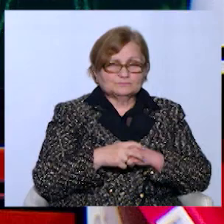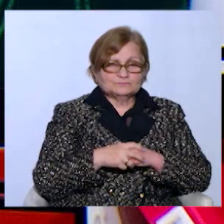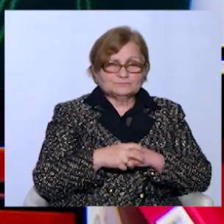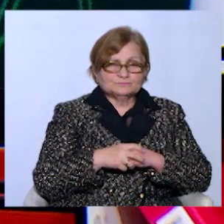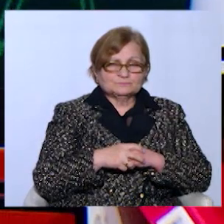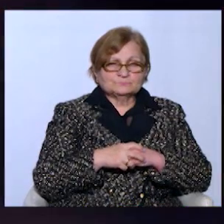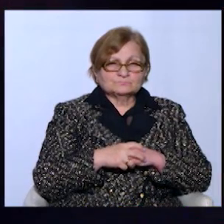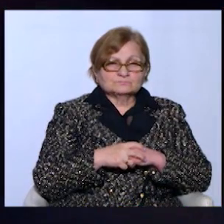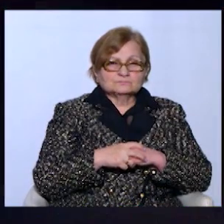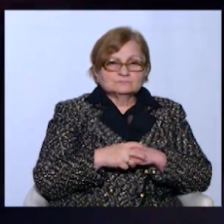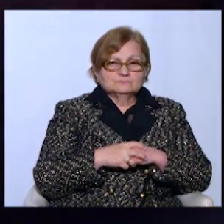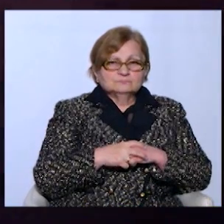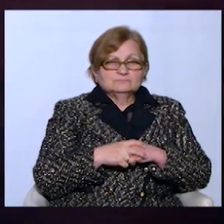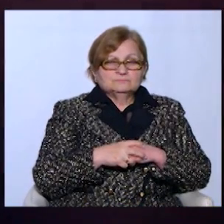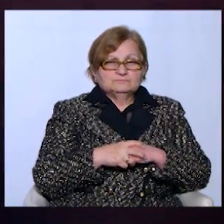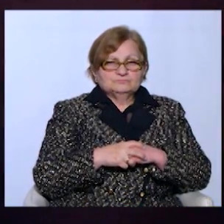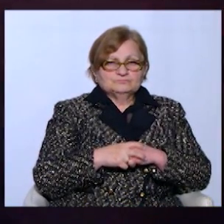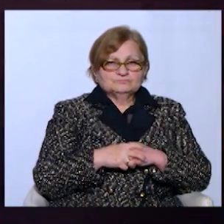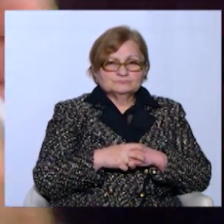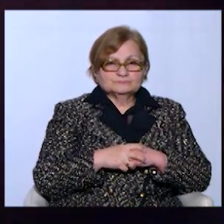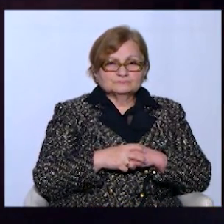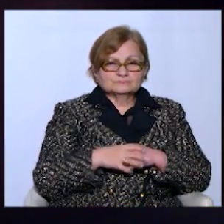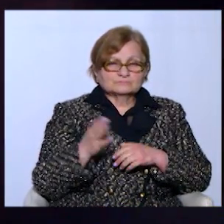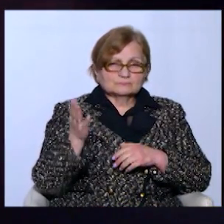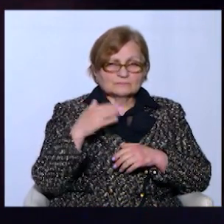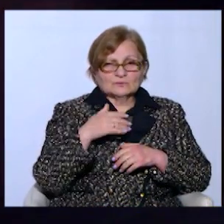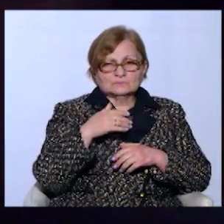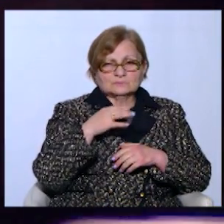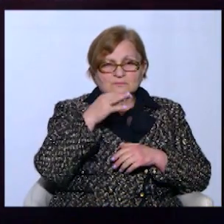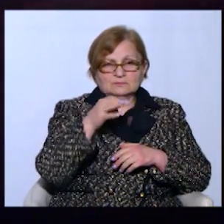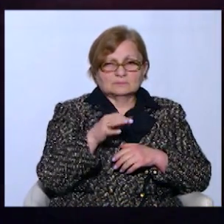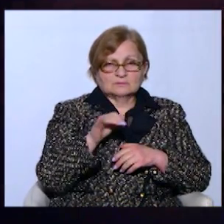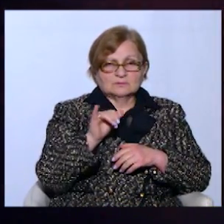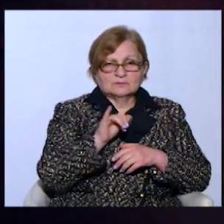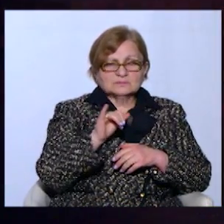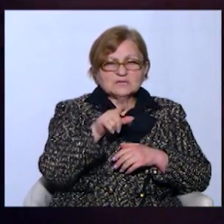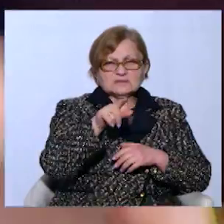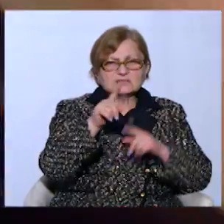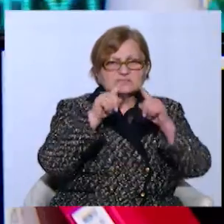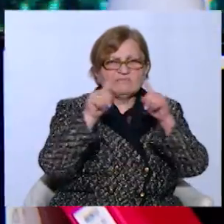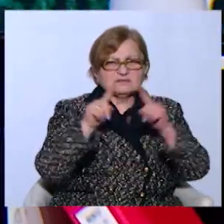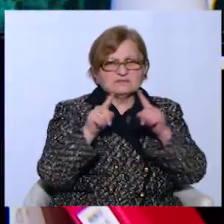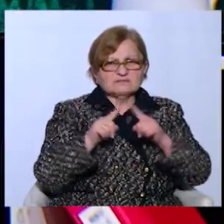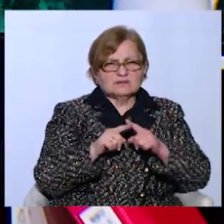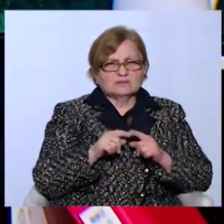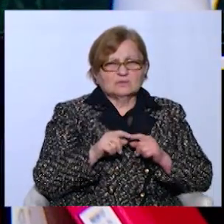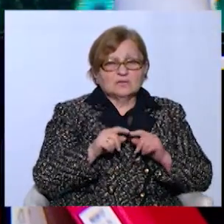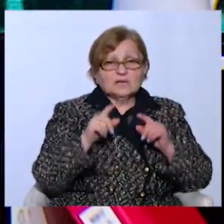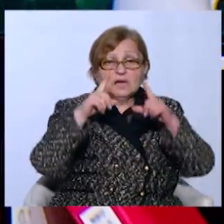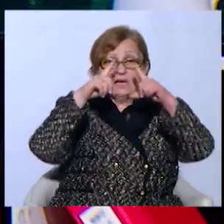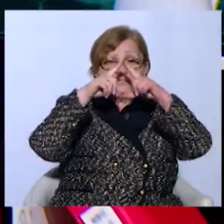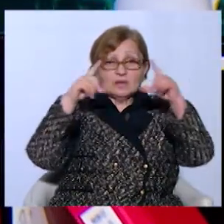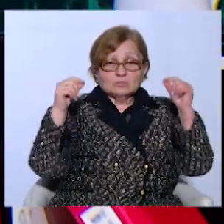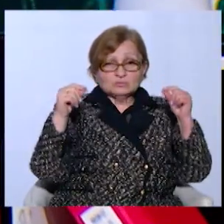აი ასე. და მოდი ვთქვათ, სად არის აი ეს ვარსკვლავი? სამ